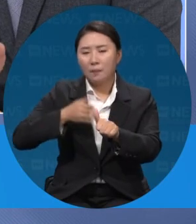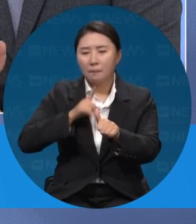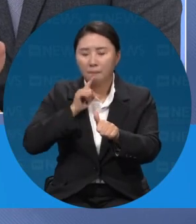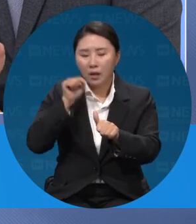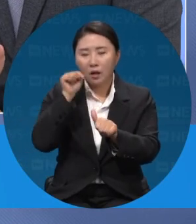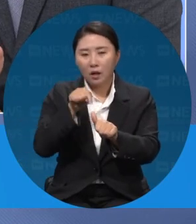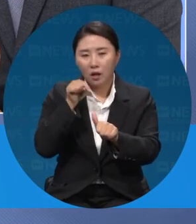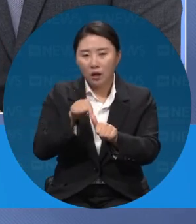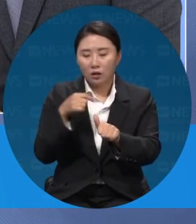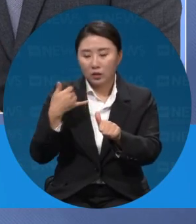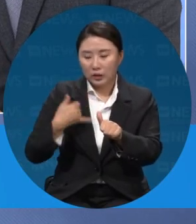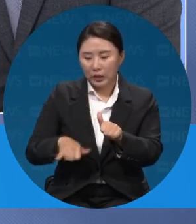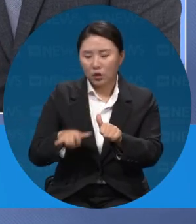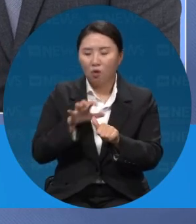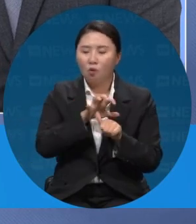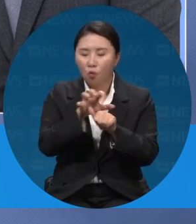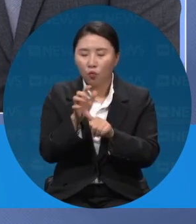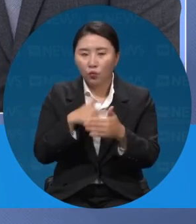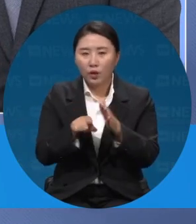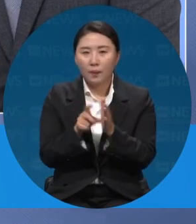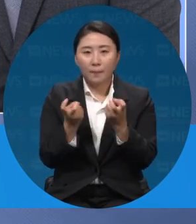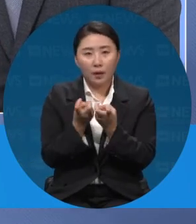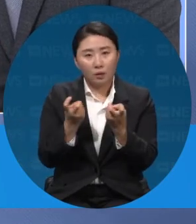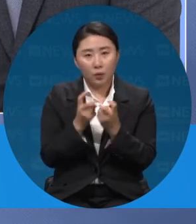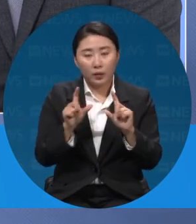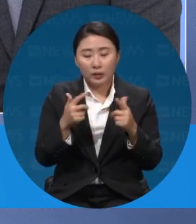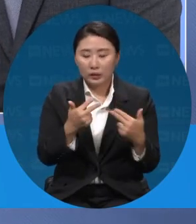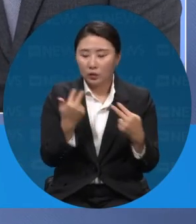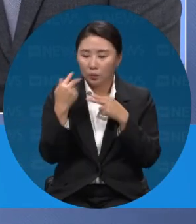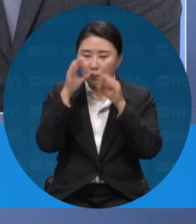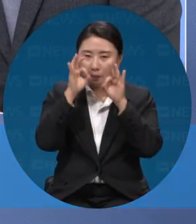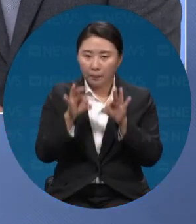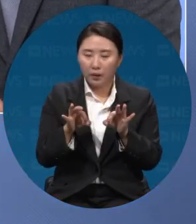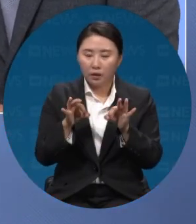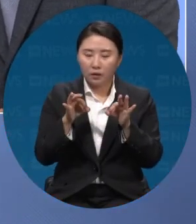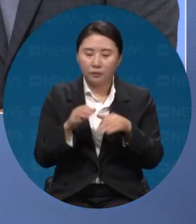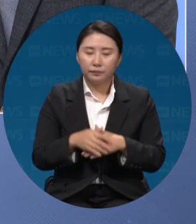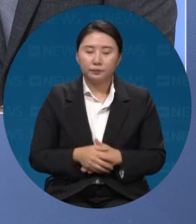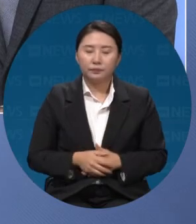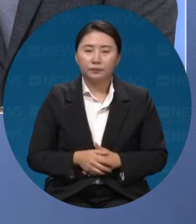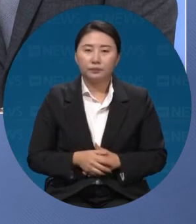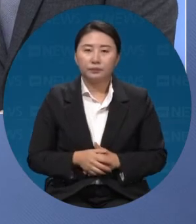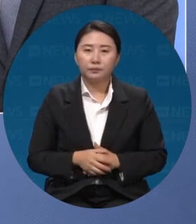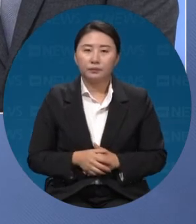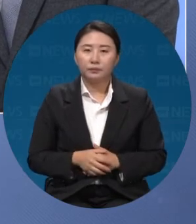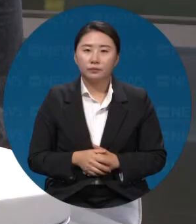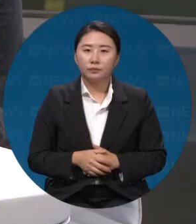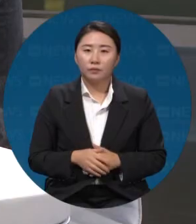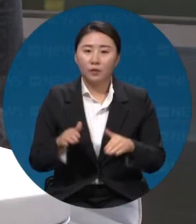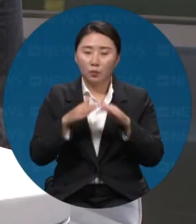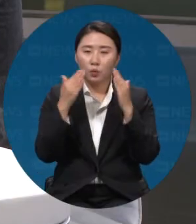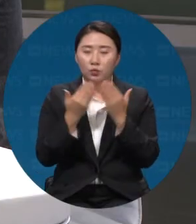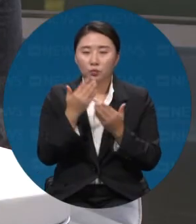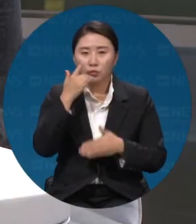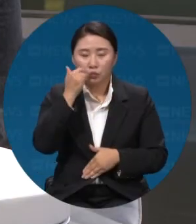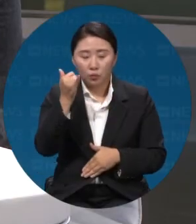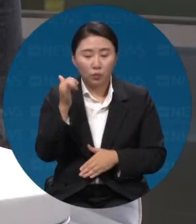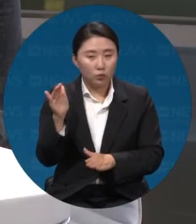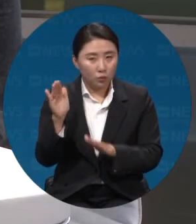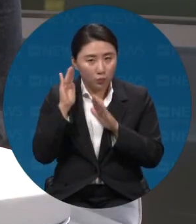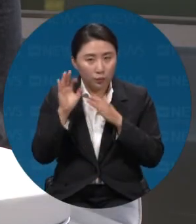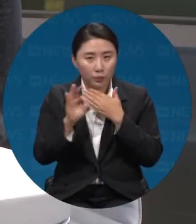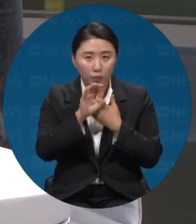단순히 자녀를 통제하기 위한 수단은 아닌지 돌아보는 게 좋다고 크리스틴 박사가 좋아했습니다 4 모든 부모들의 좀 귀담아 들으면